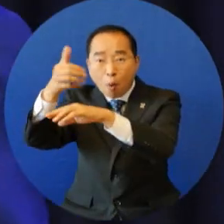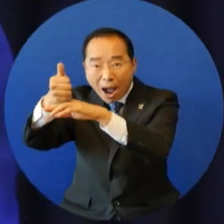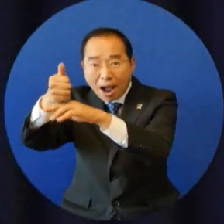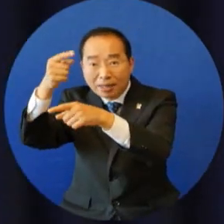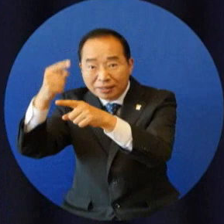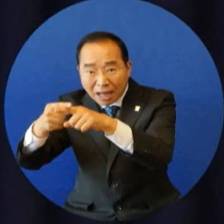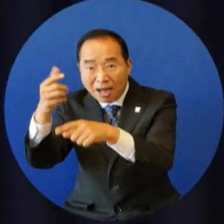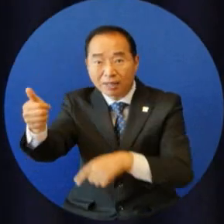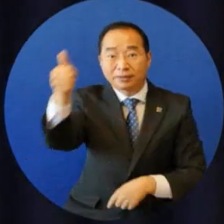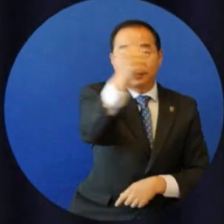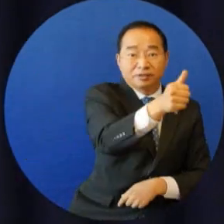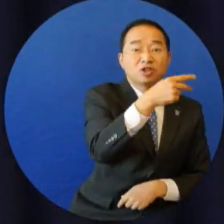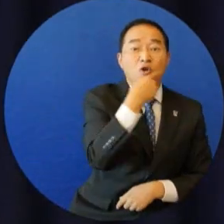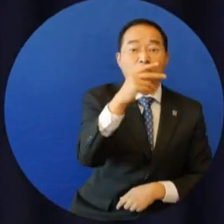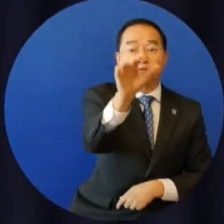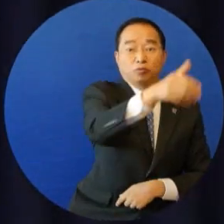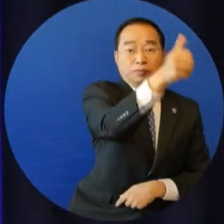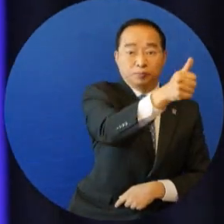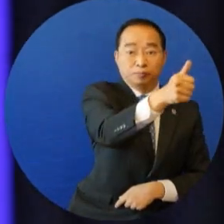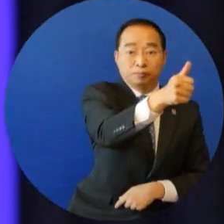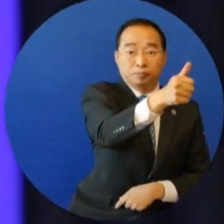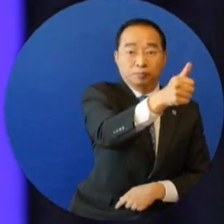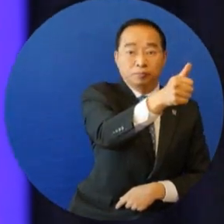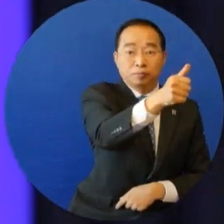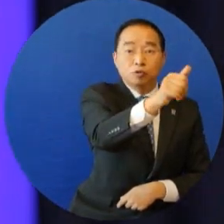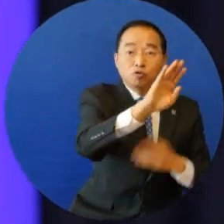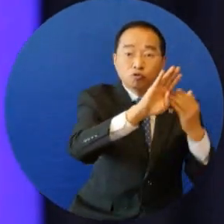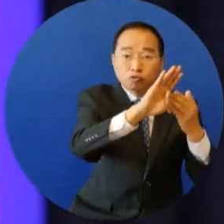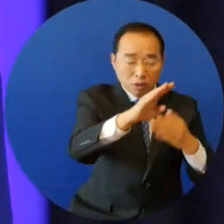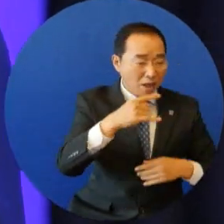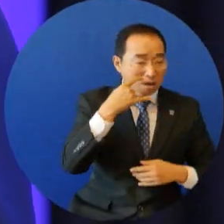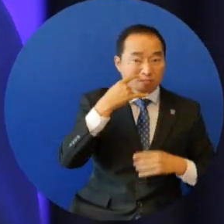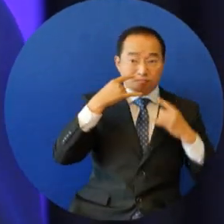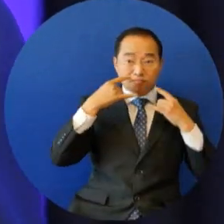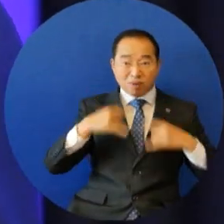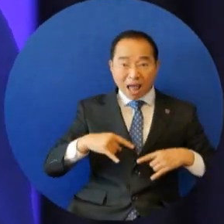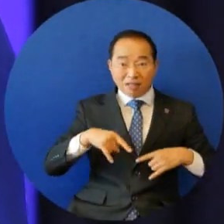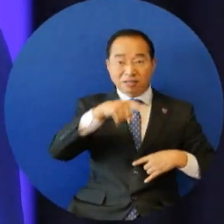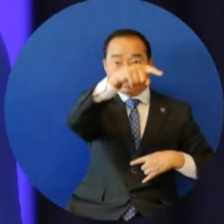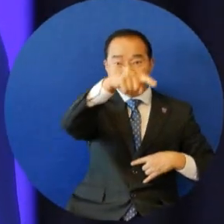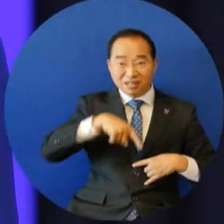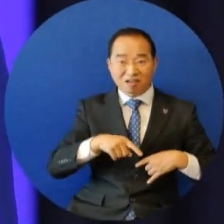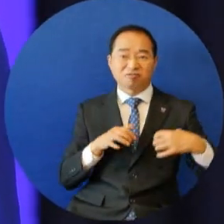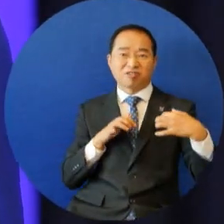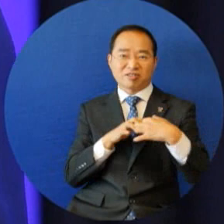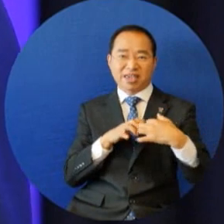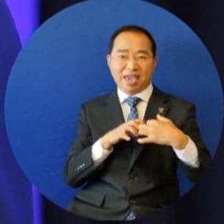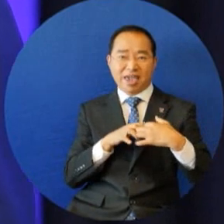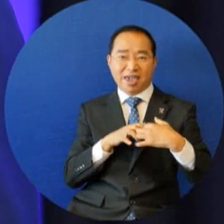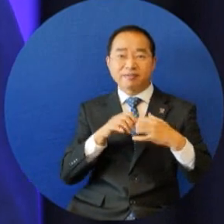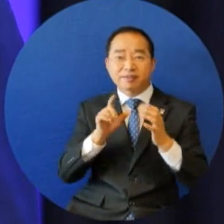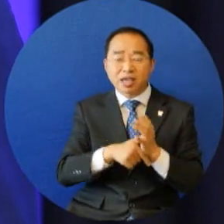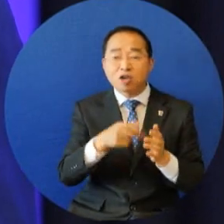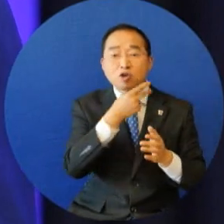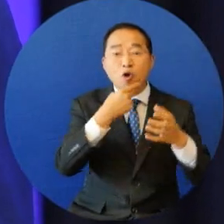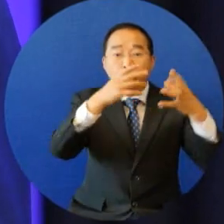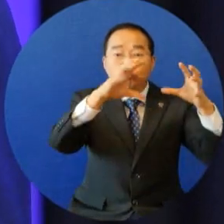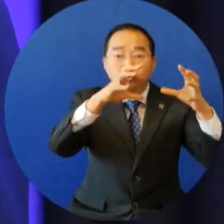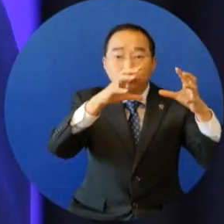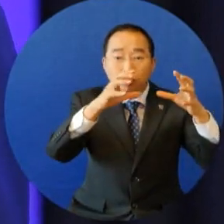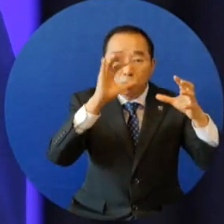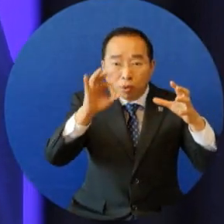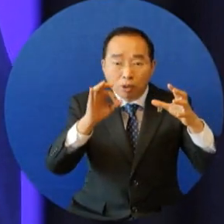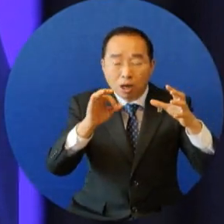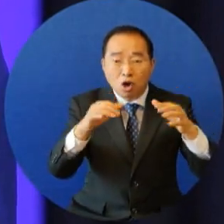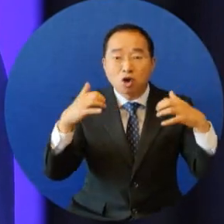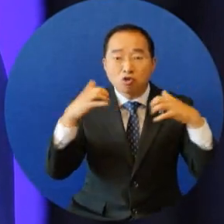윌리엄 3세가 영국왕이 돼서 프랑스하고 전쟁을 하려고 보니까는 영국에 함선이